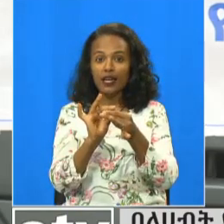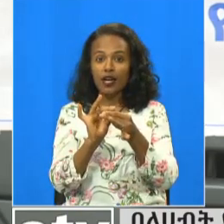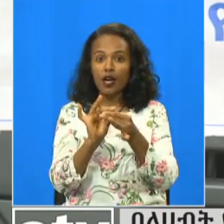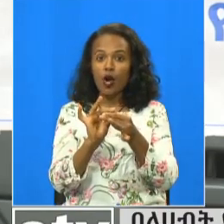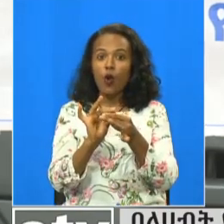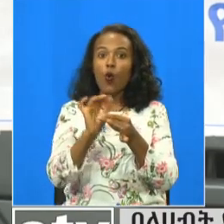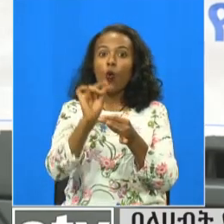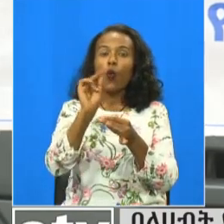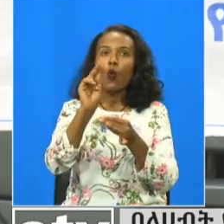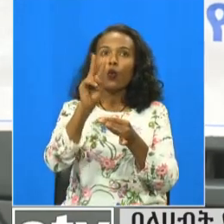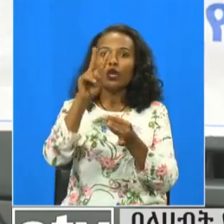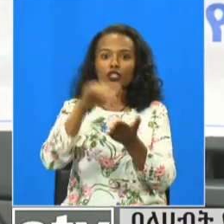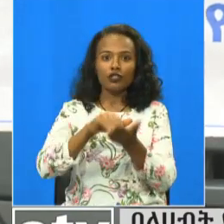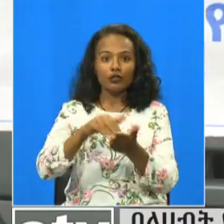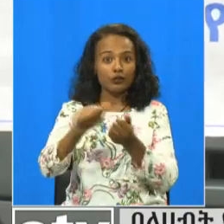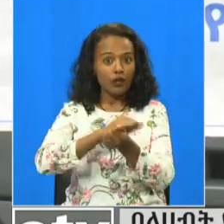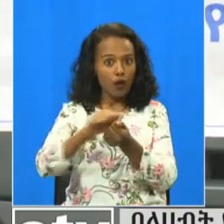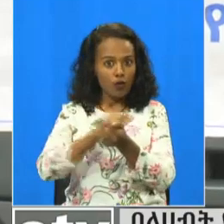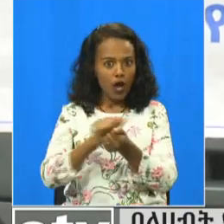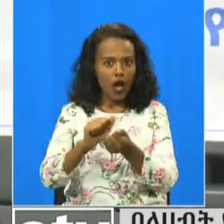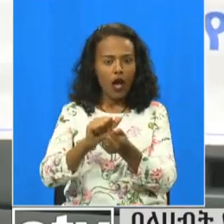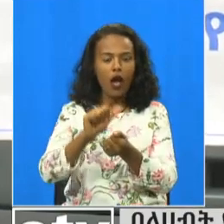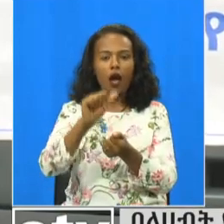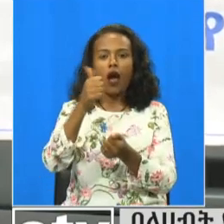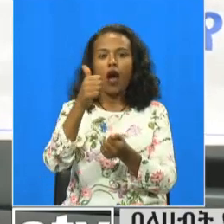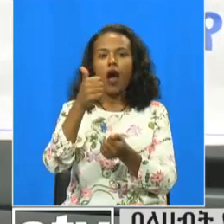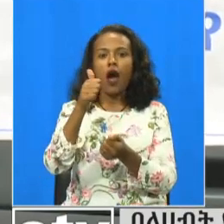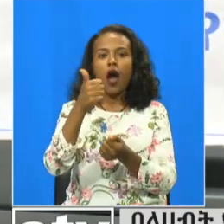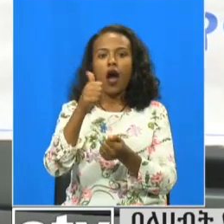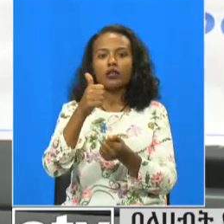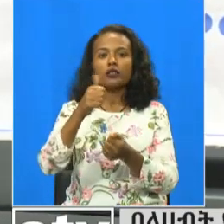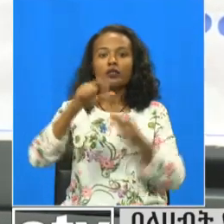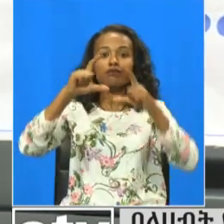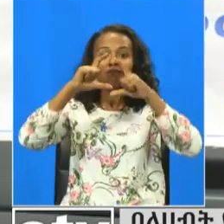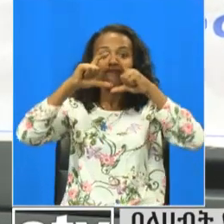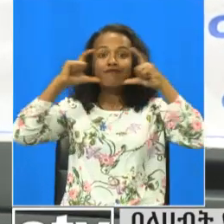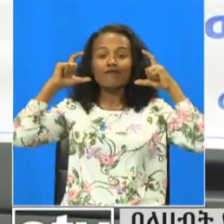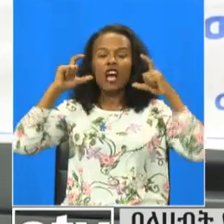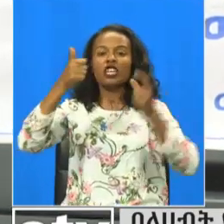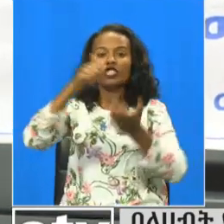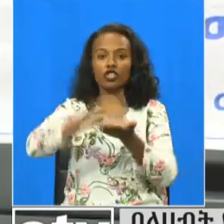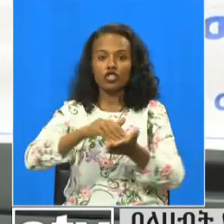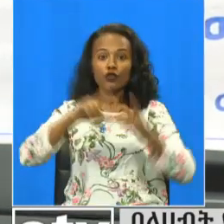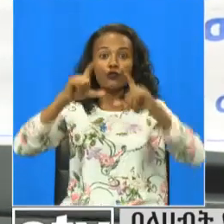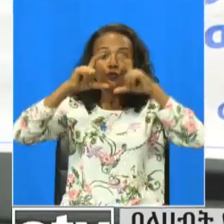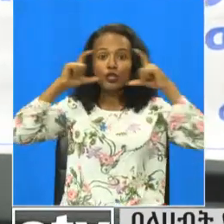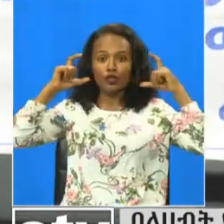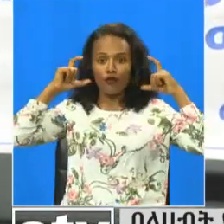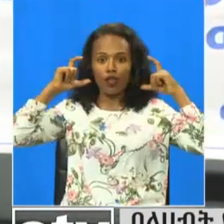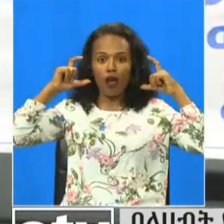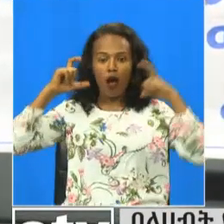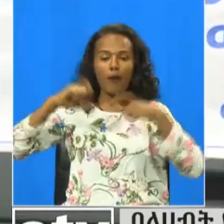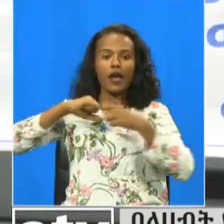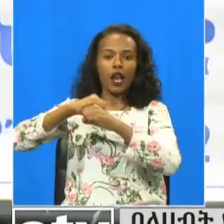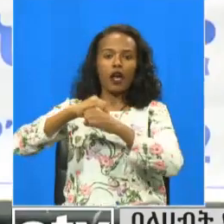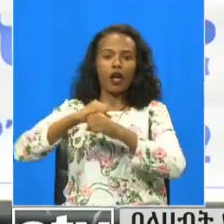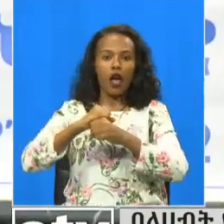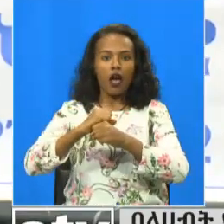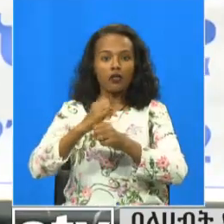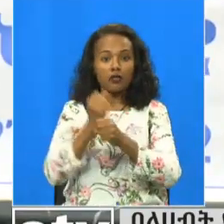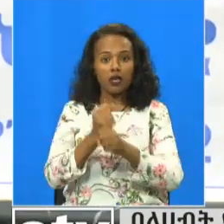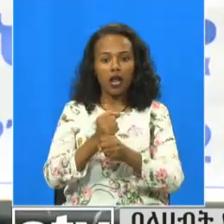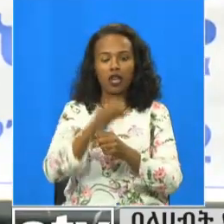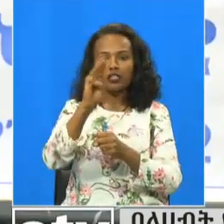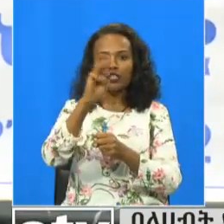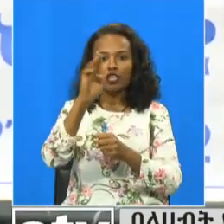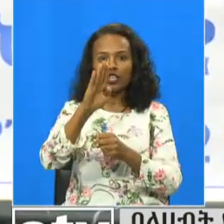2000 ሳሙና እንዲሁም ደግሞ 10000 የፊት መሸፈኛ መከላከያ ይዘን መተናል።